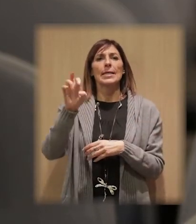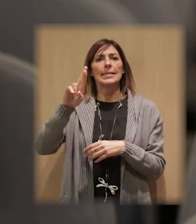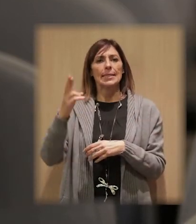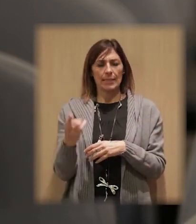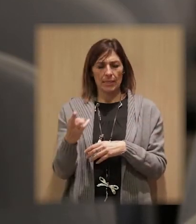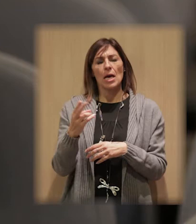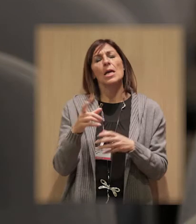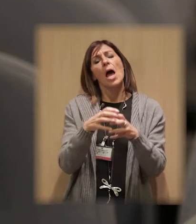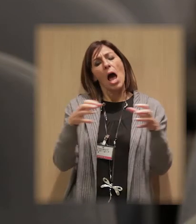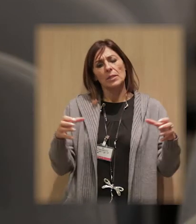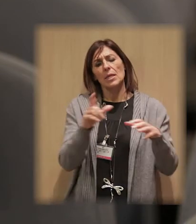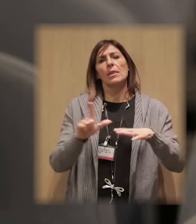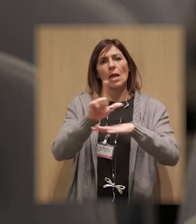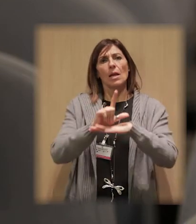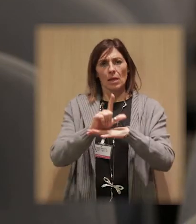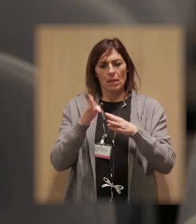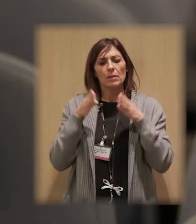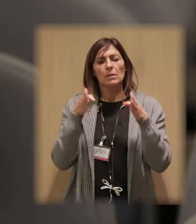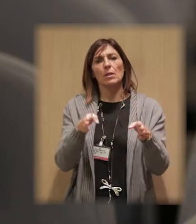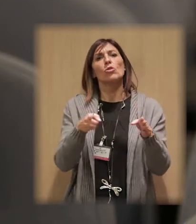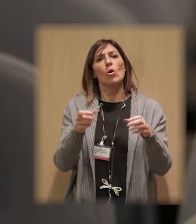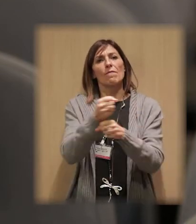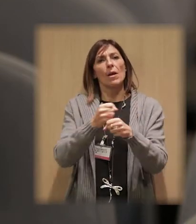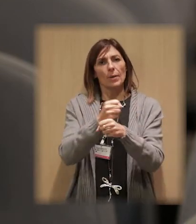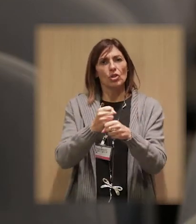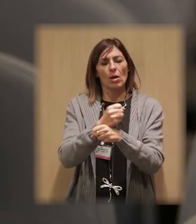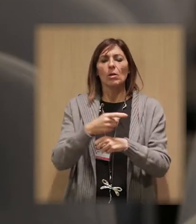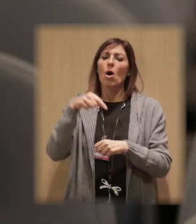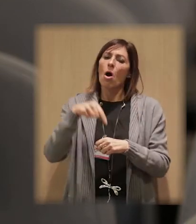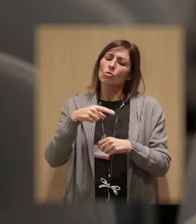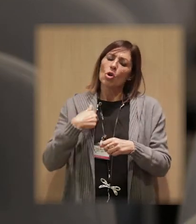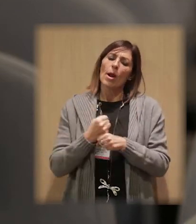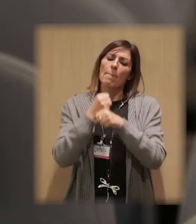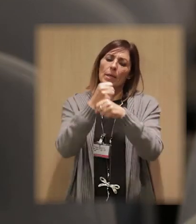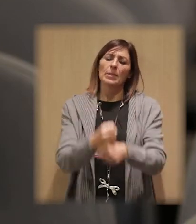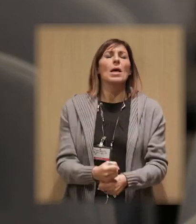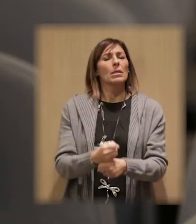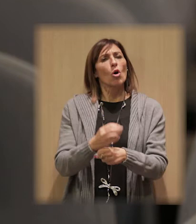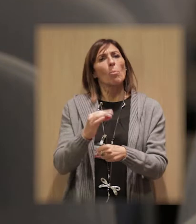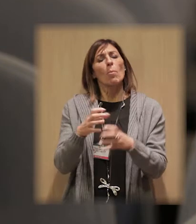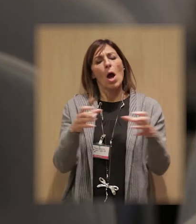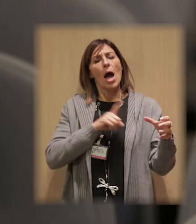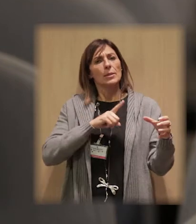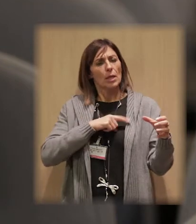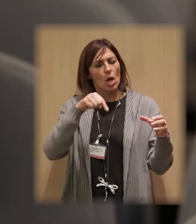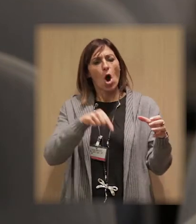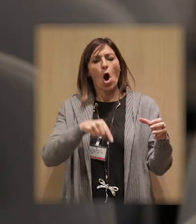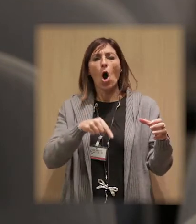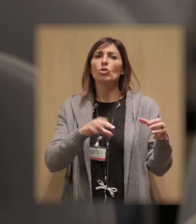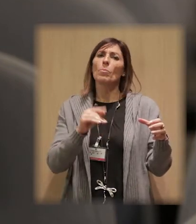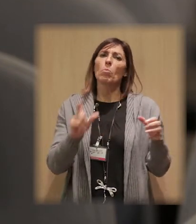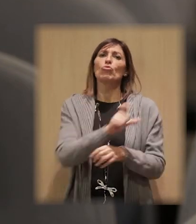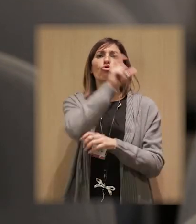settore farmaceutico. E abbiamo partecipato oggi, rappresento la mia azienda oggi nella giornata